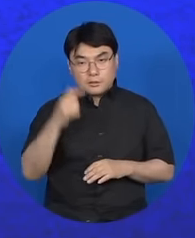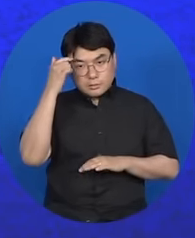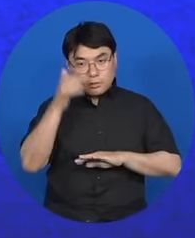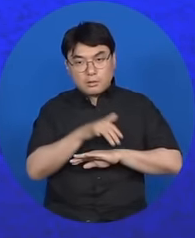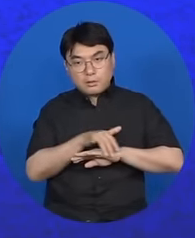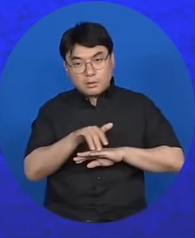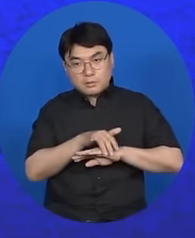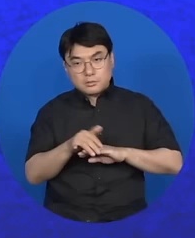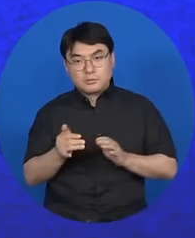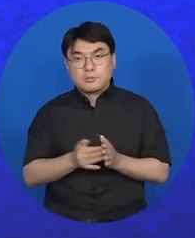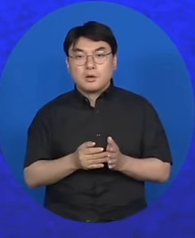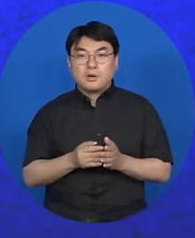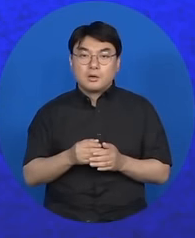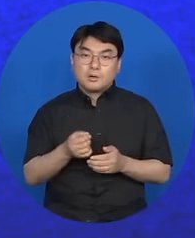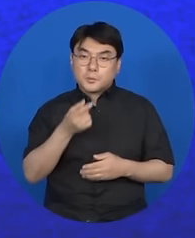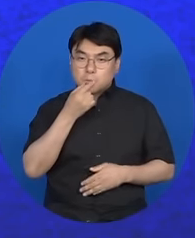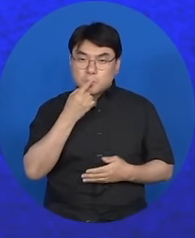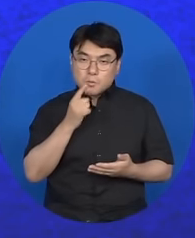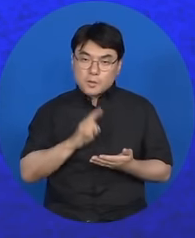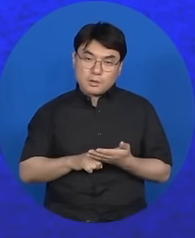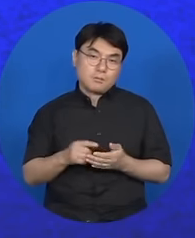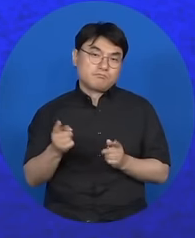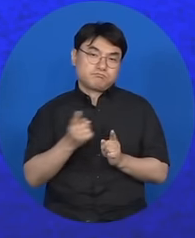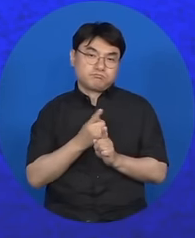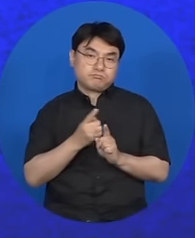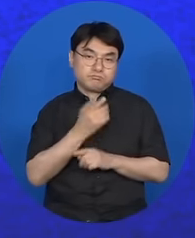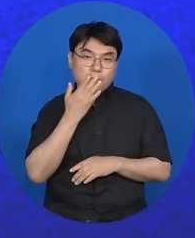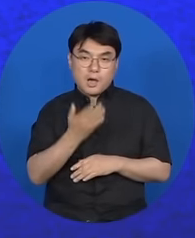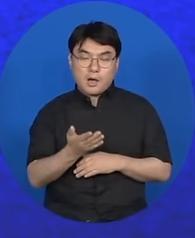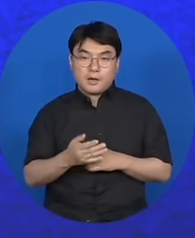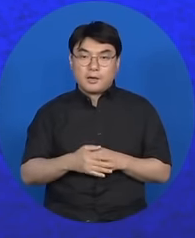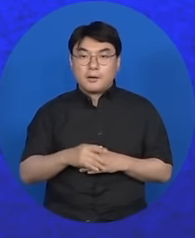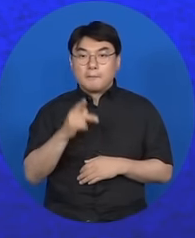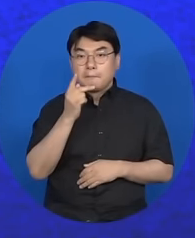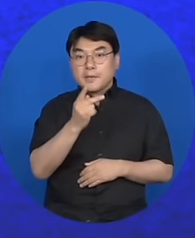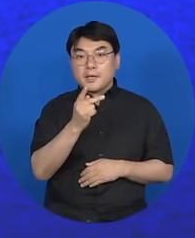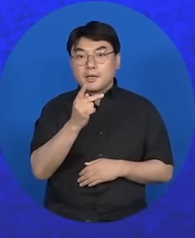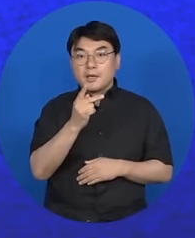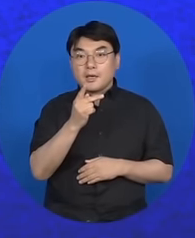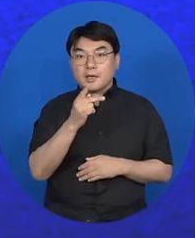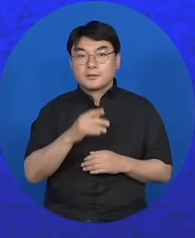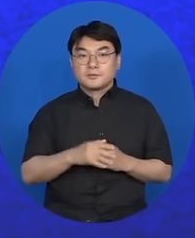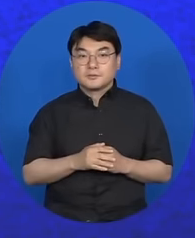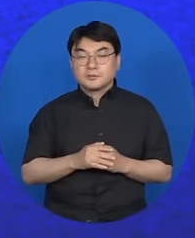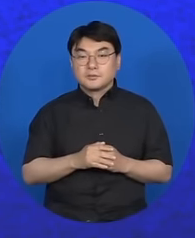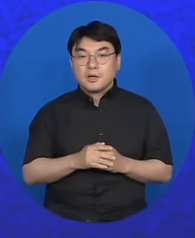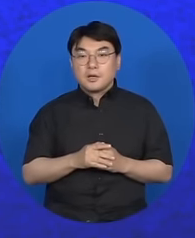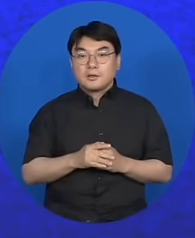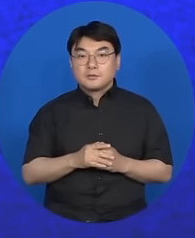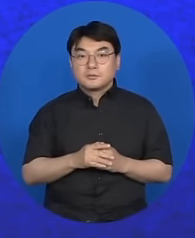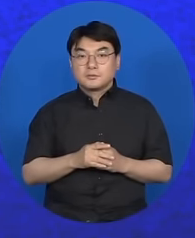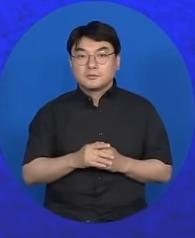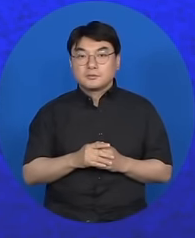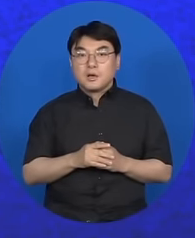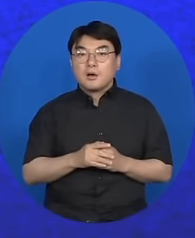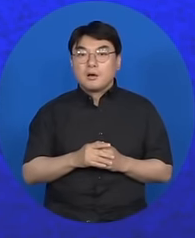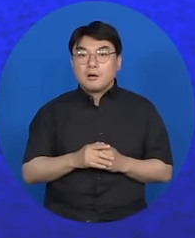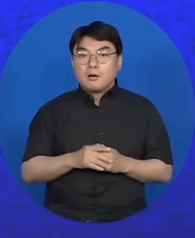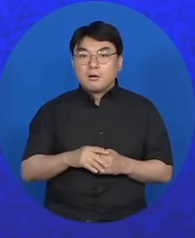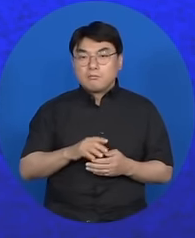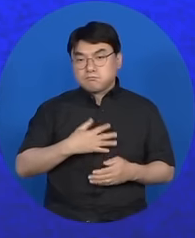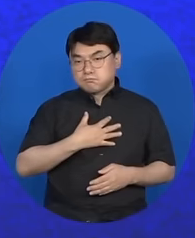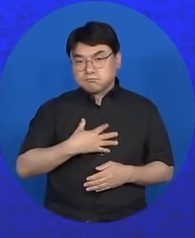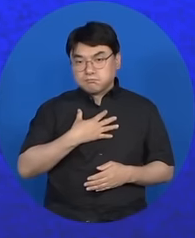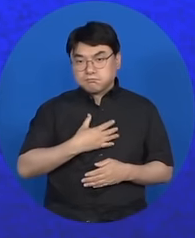하지만 쉽게 바꿀 수 있는 것이 바로 P 성향입니다. 그래서 좋게 말하면 융통성이 있는 것이고 나쁘게 말하면 굉장히